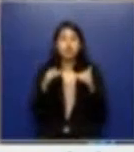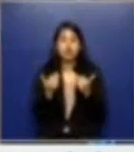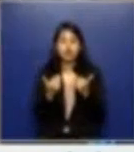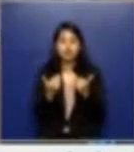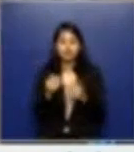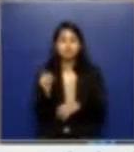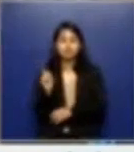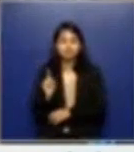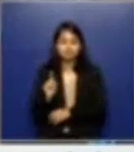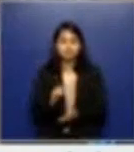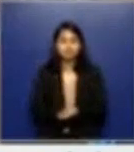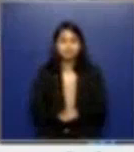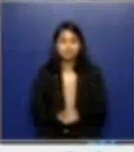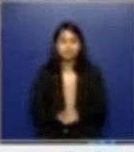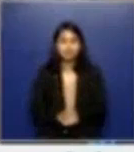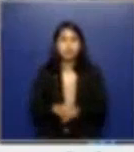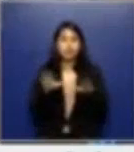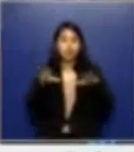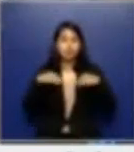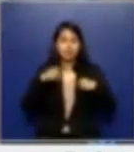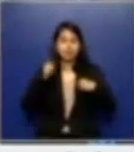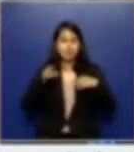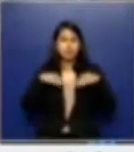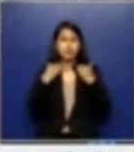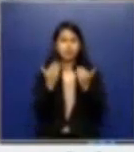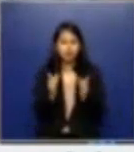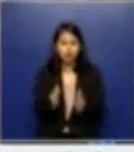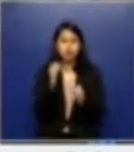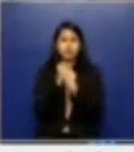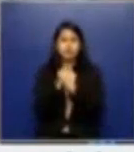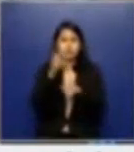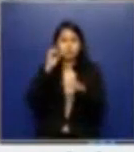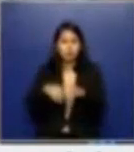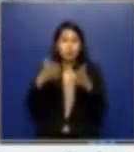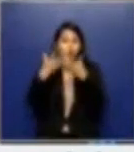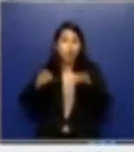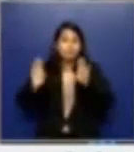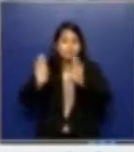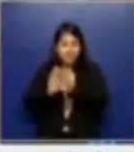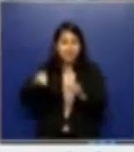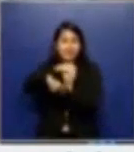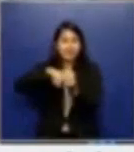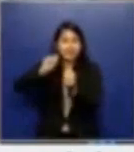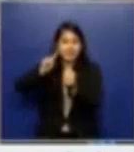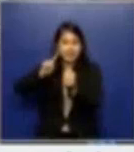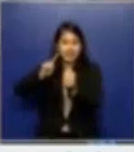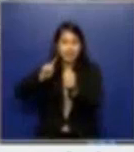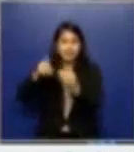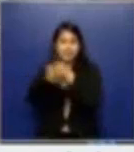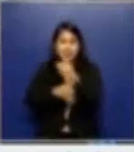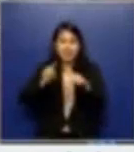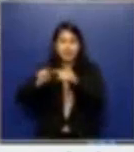นี้ความจริงที่ยอมรับวันนี้คือคนตกงานโรงงานถูกปิดเศรษฐกิจระหว่างประเทศ